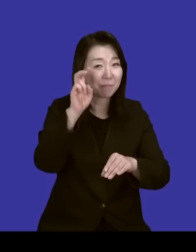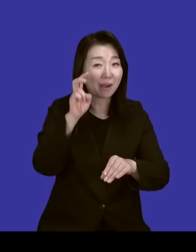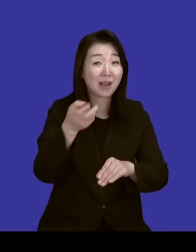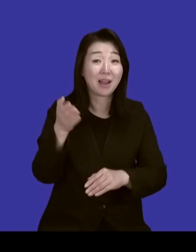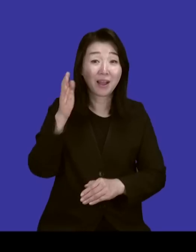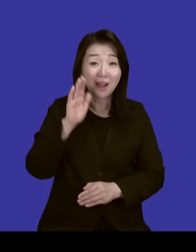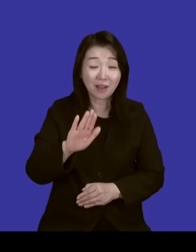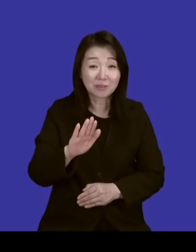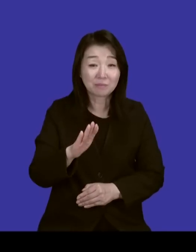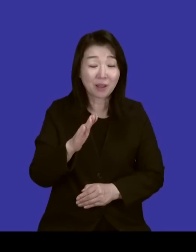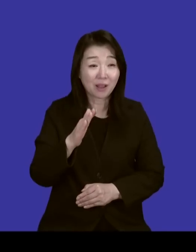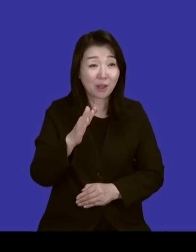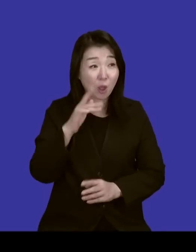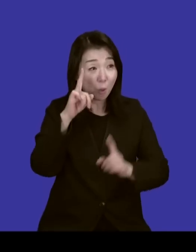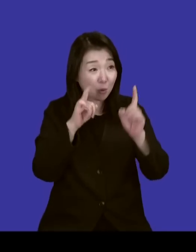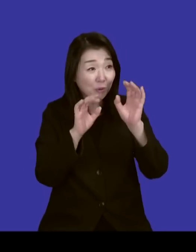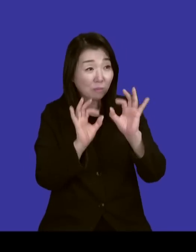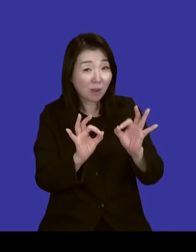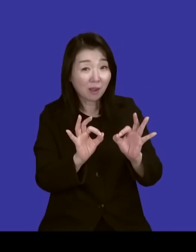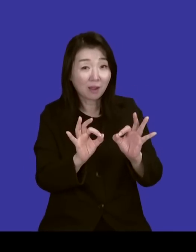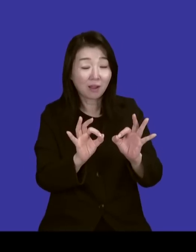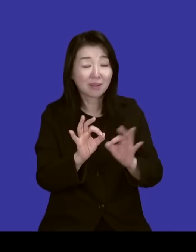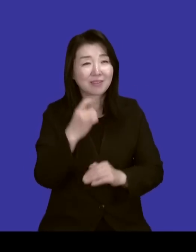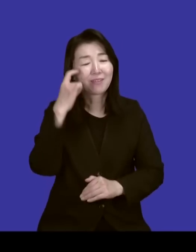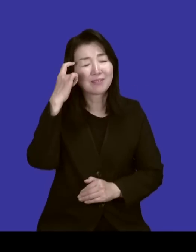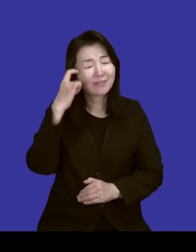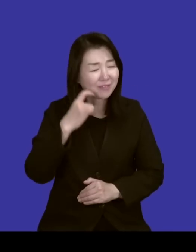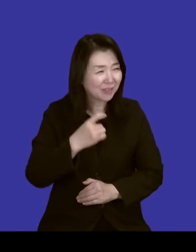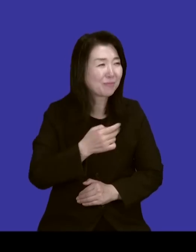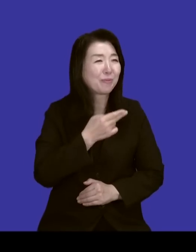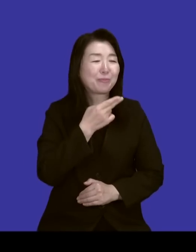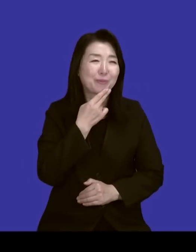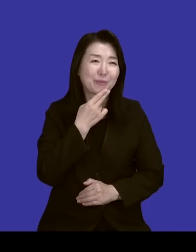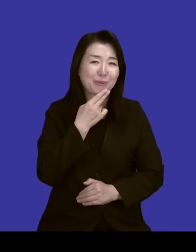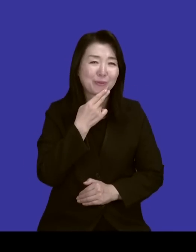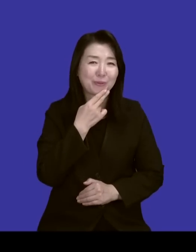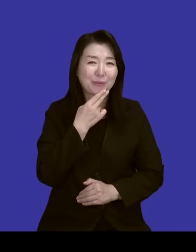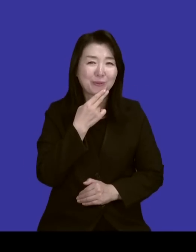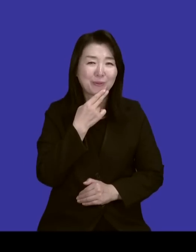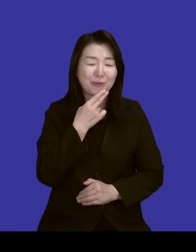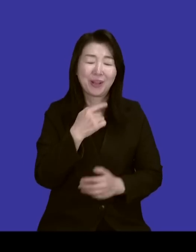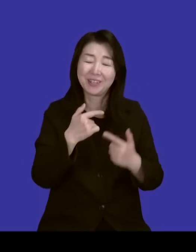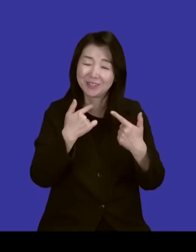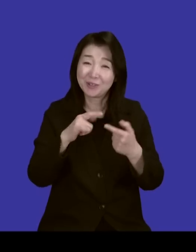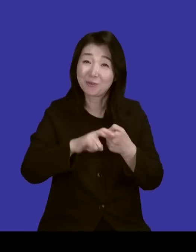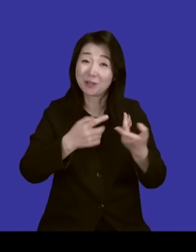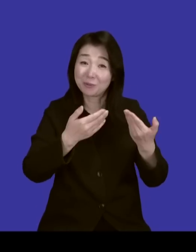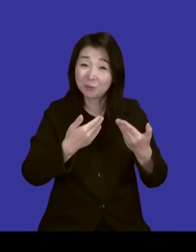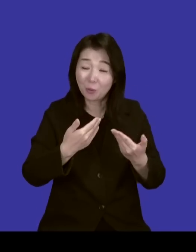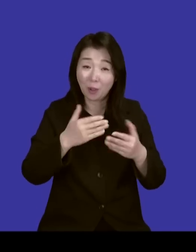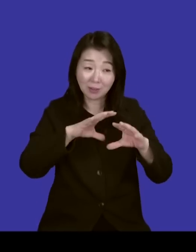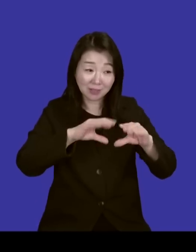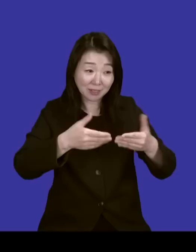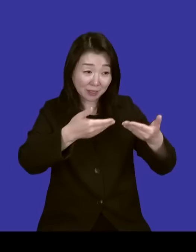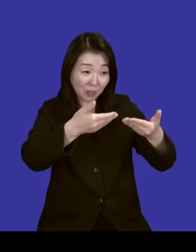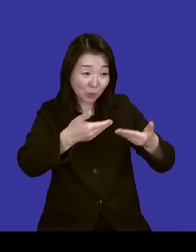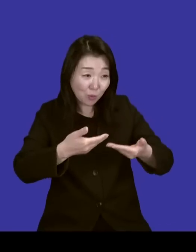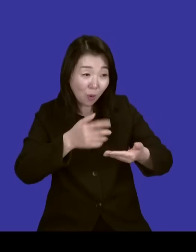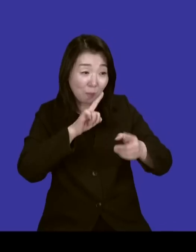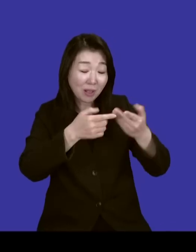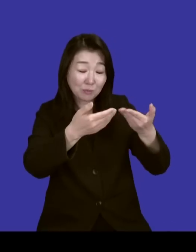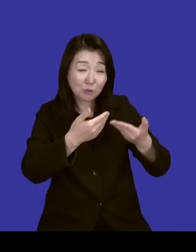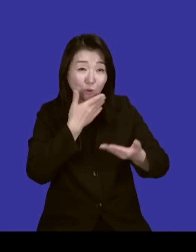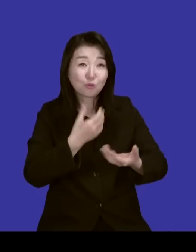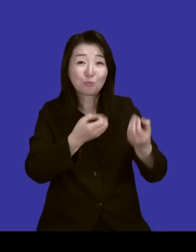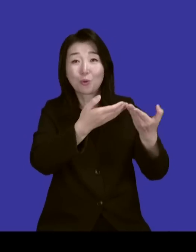한 번도 표정에서 그런 느낌을 읽어본 적이 없어요. 그런데 저한테 이렇게 자상하게 말씀해 주시면서 축복까지